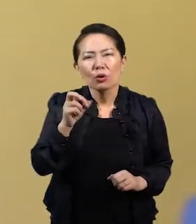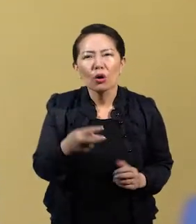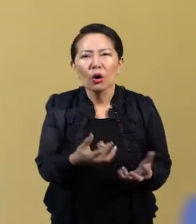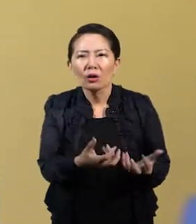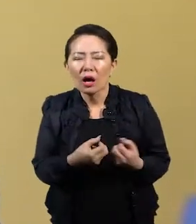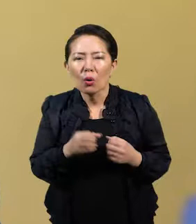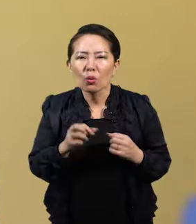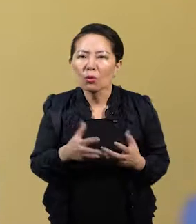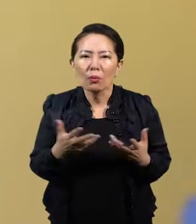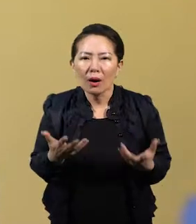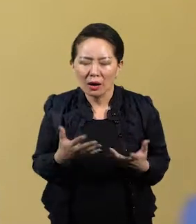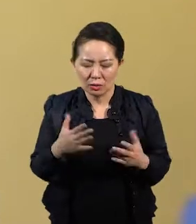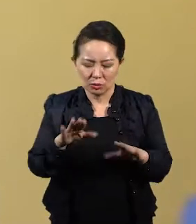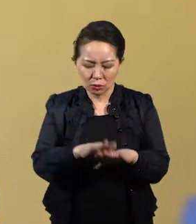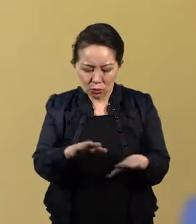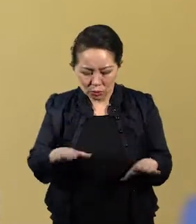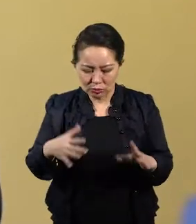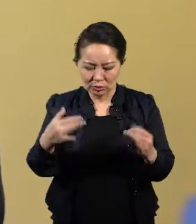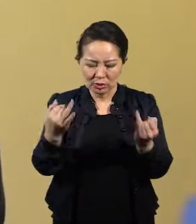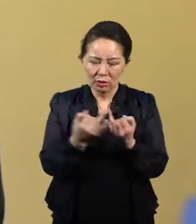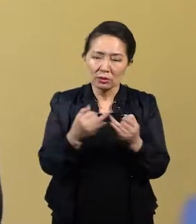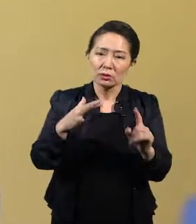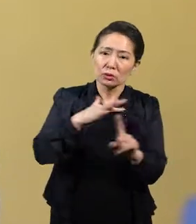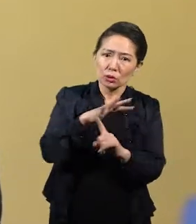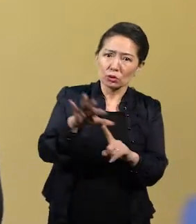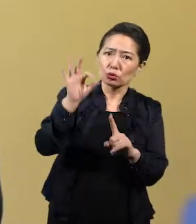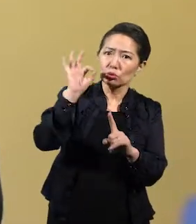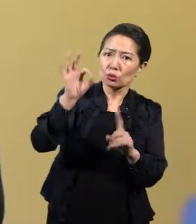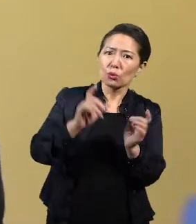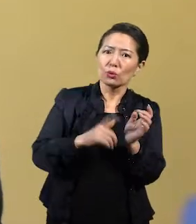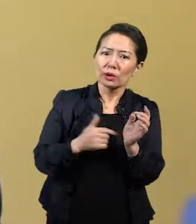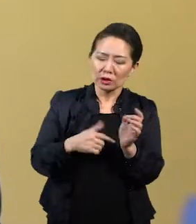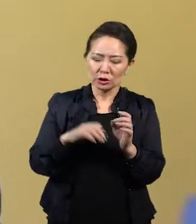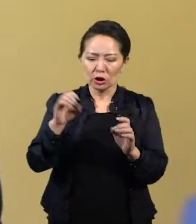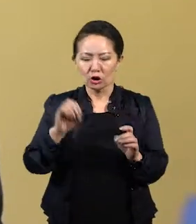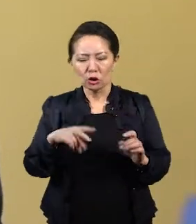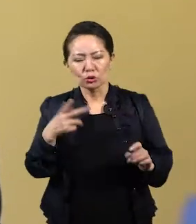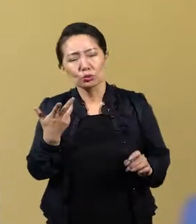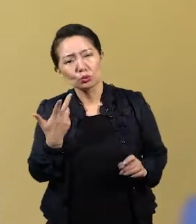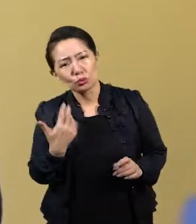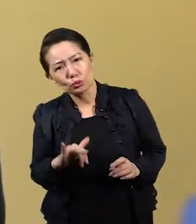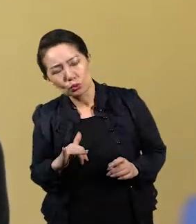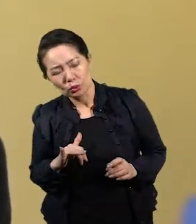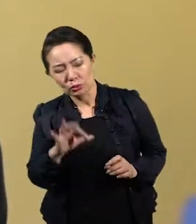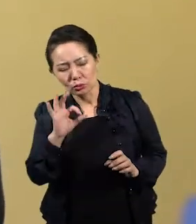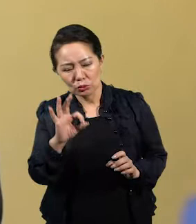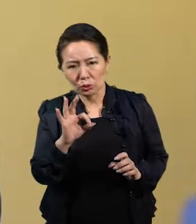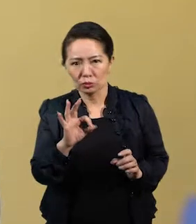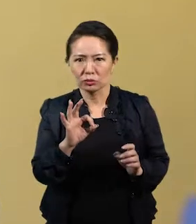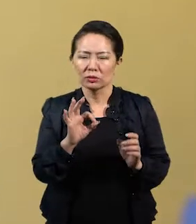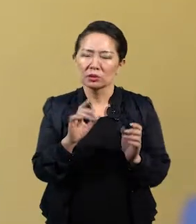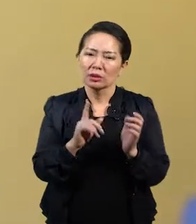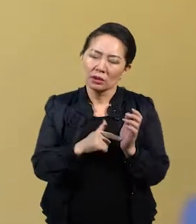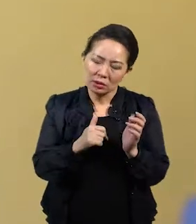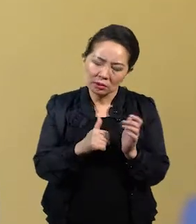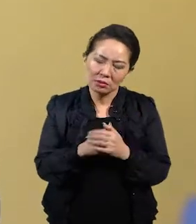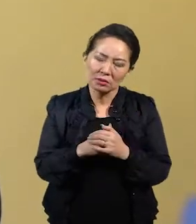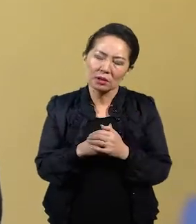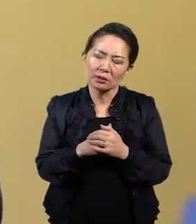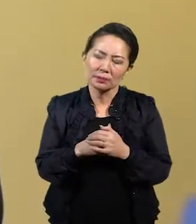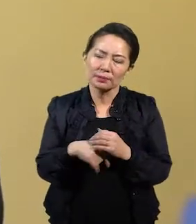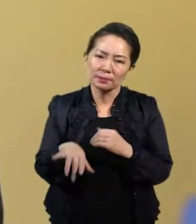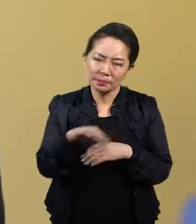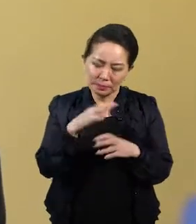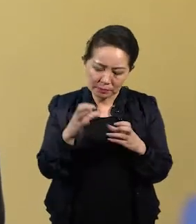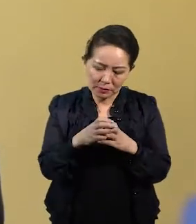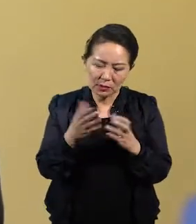болохоор хүүхдүүдийн захим орчиндох зөв хэрэглээ болон ёс зүйн зөв зүйтэй хэрэглээг бид нэр